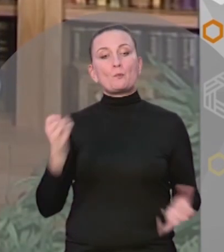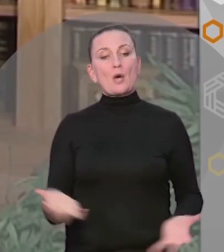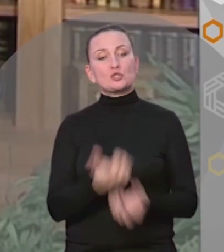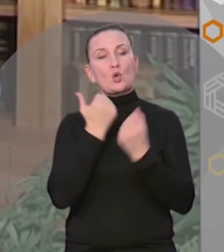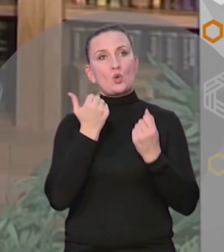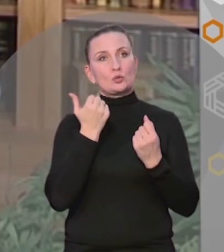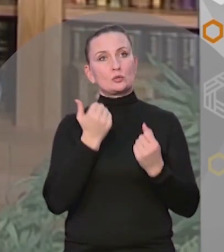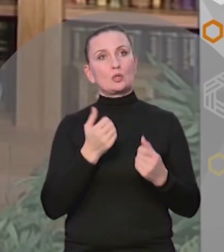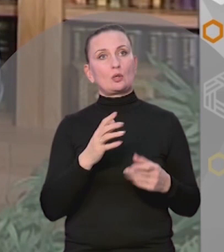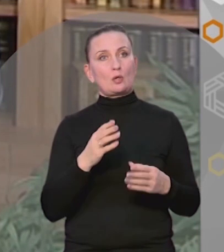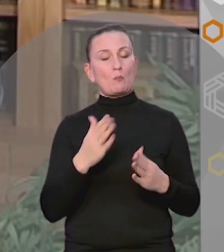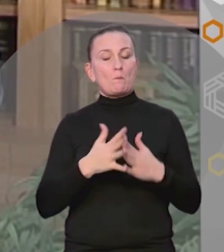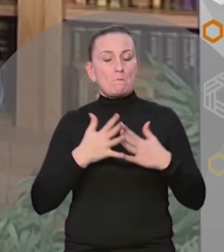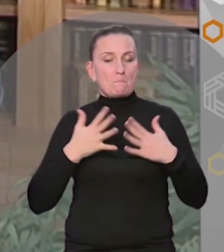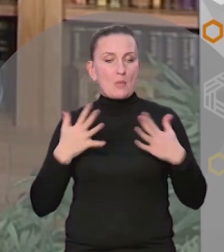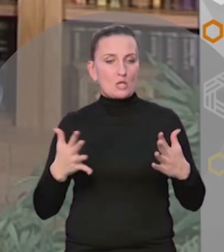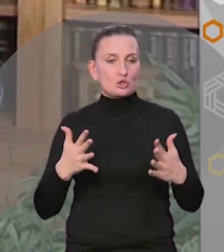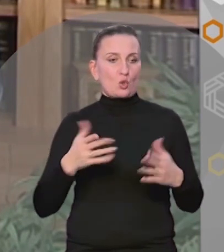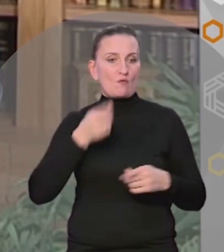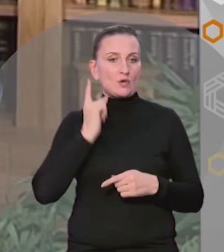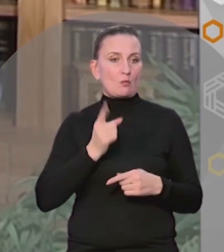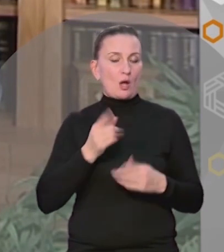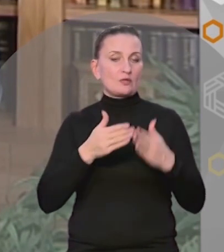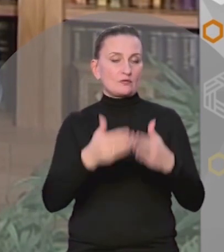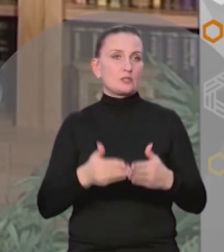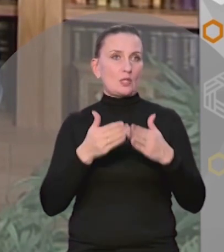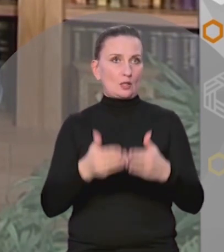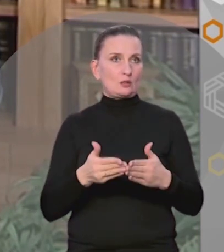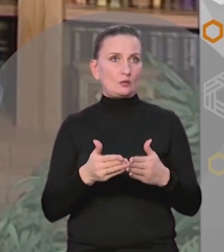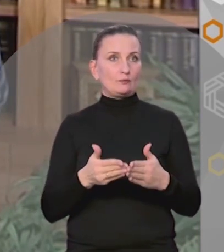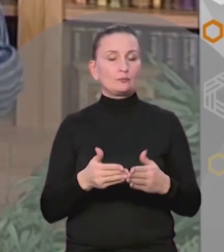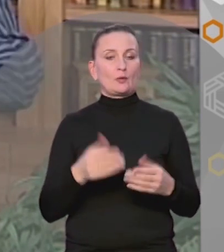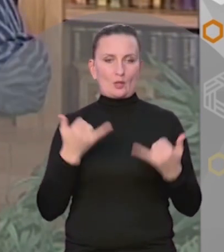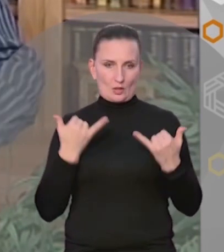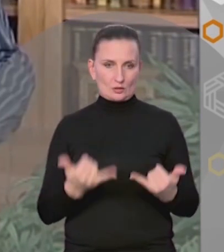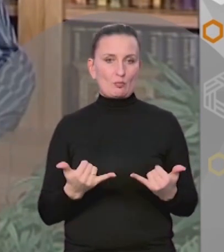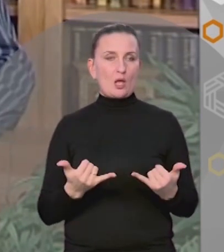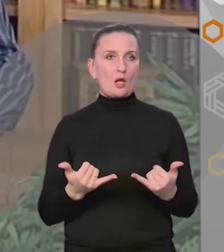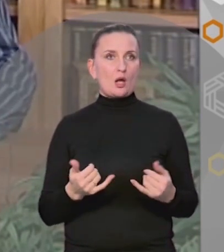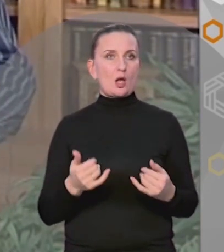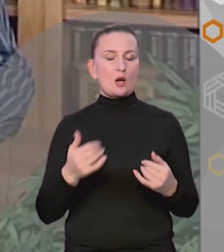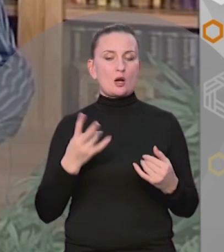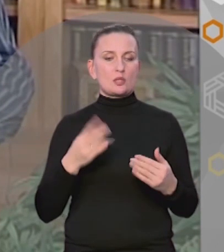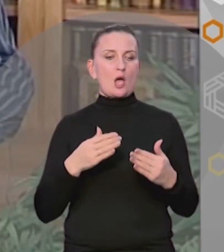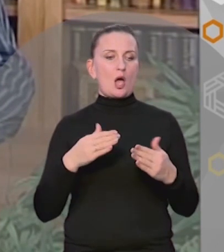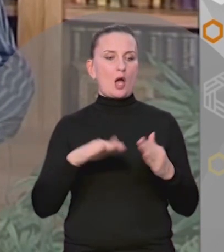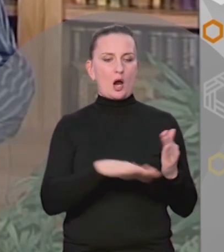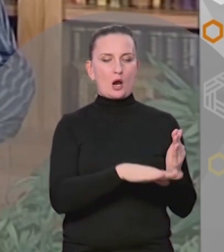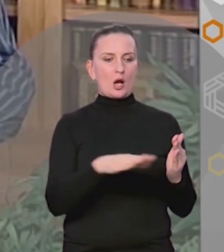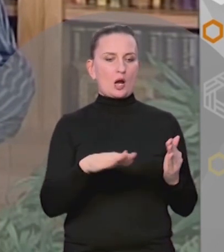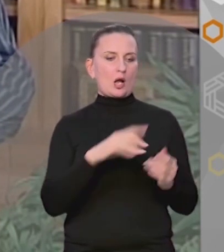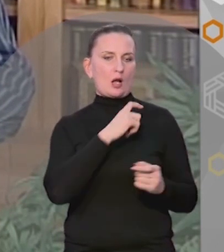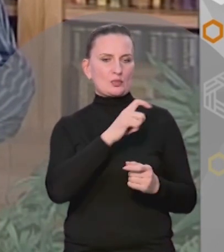Спасенный оказался владельцем большого рыбацкого сейнера. И теперь на капитанском